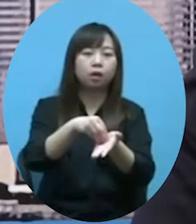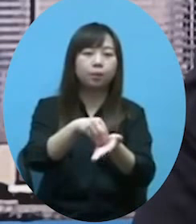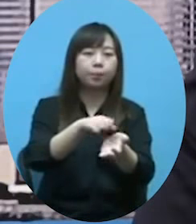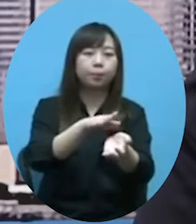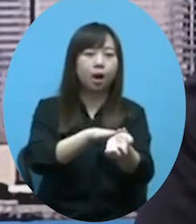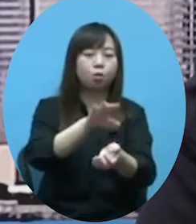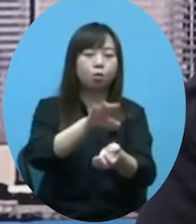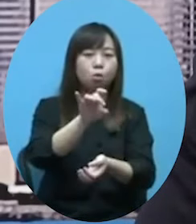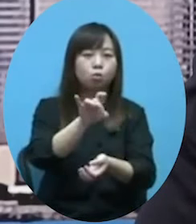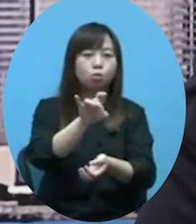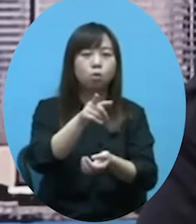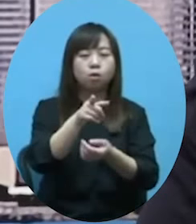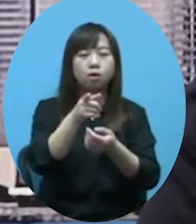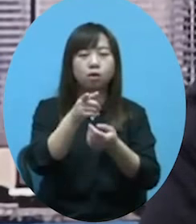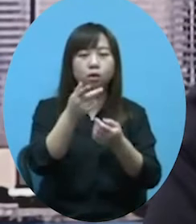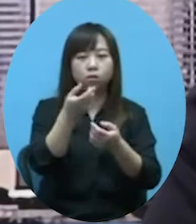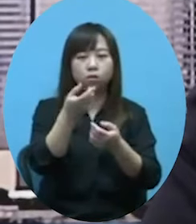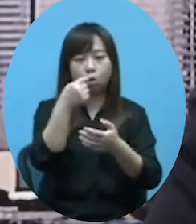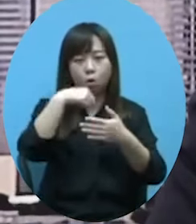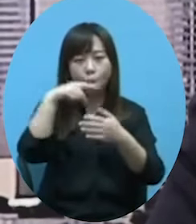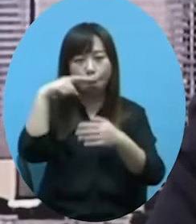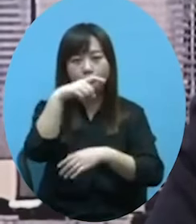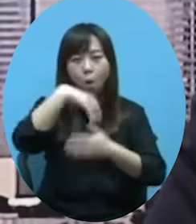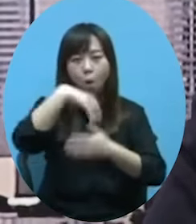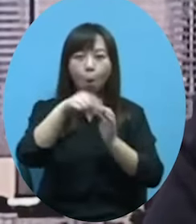毒的基因的份量是非常之少